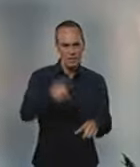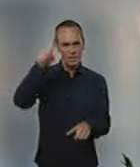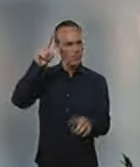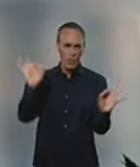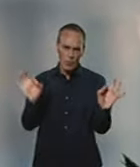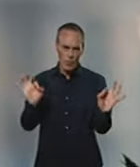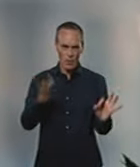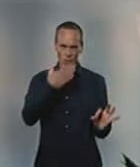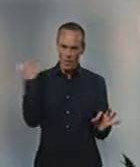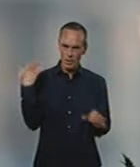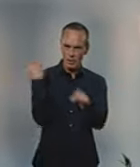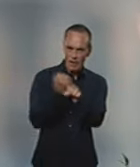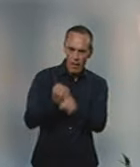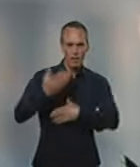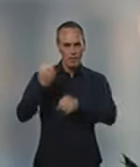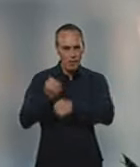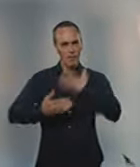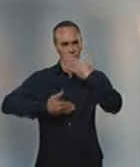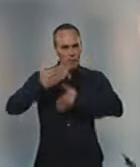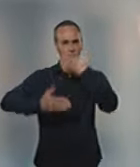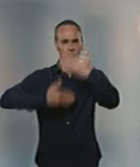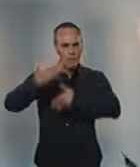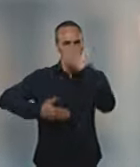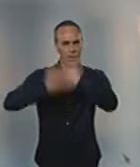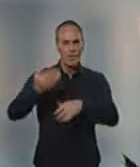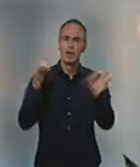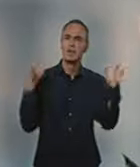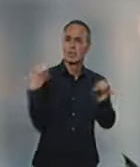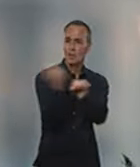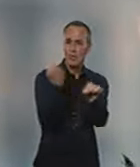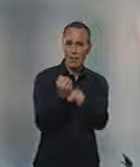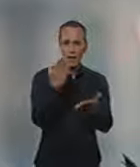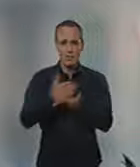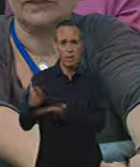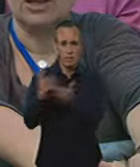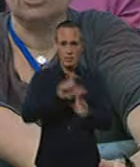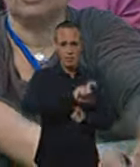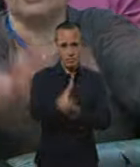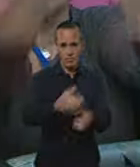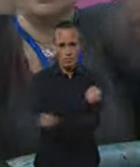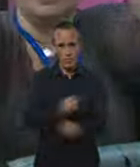le travail qui CRE le travail et le partage du temps de travail qui crée le